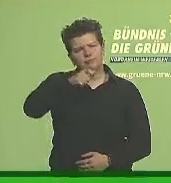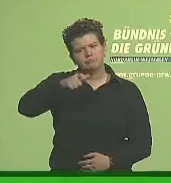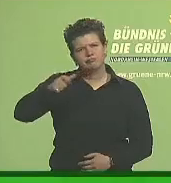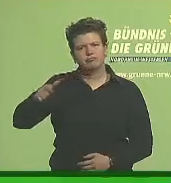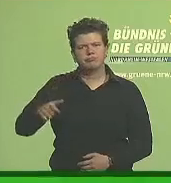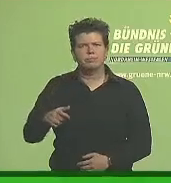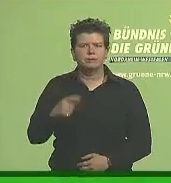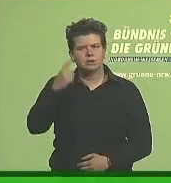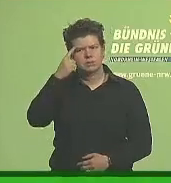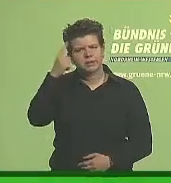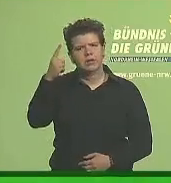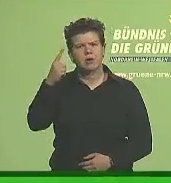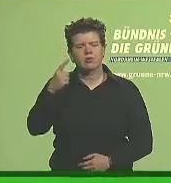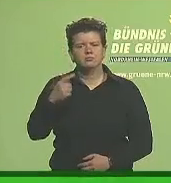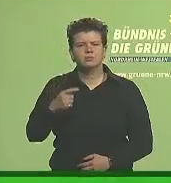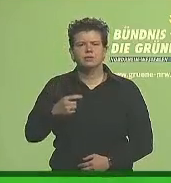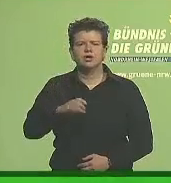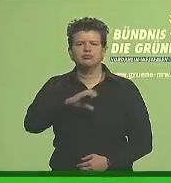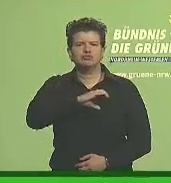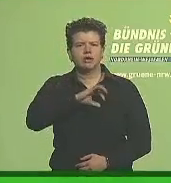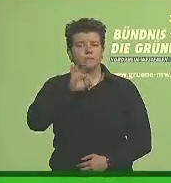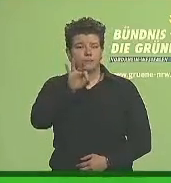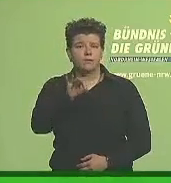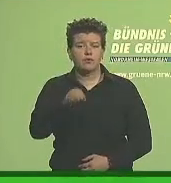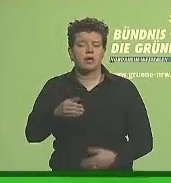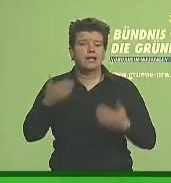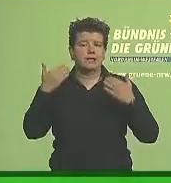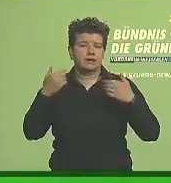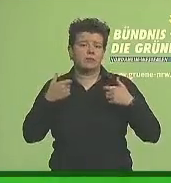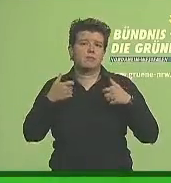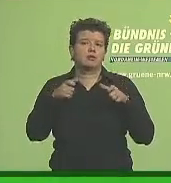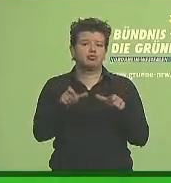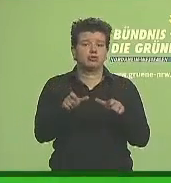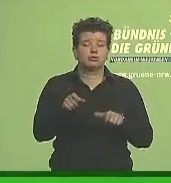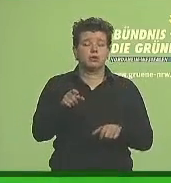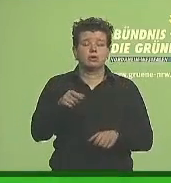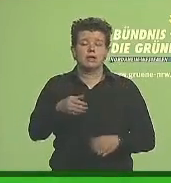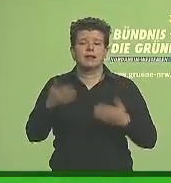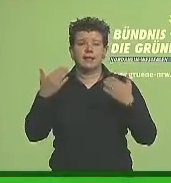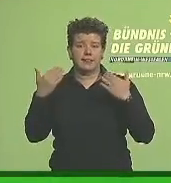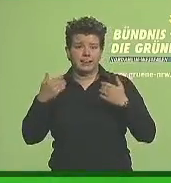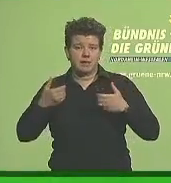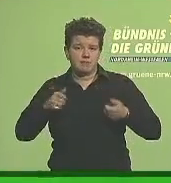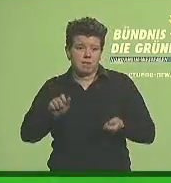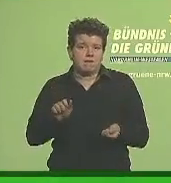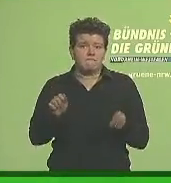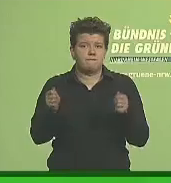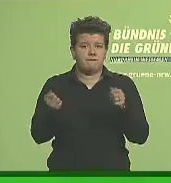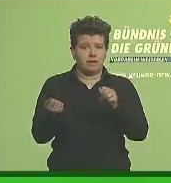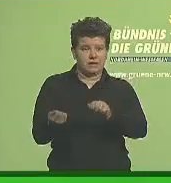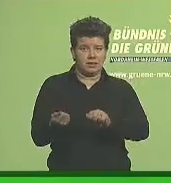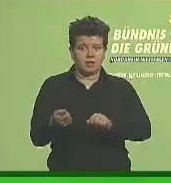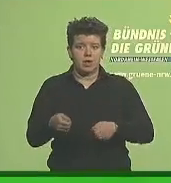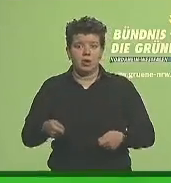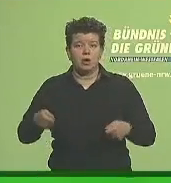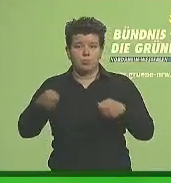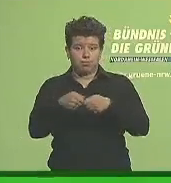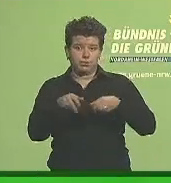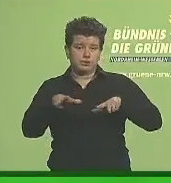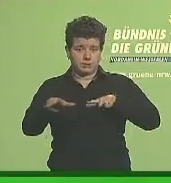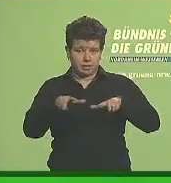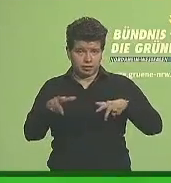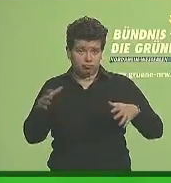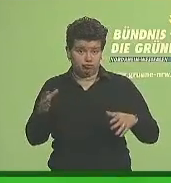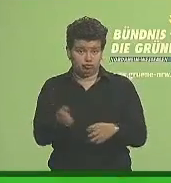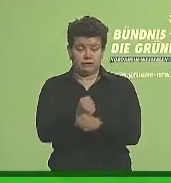Riesenchance für den Klimaschutz und die Energiewende, mittlerweile gerade durch die Bundesregierung eine Riesenenttäuschung. In der Tat,